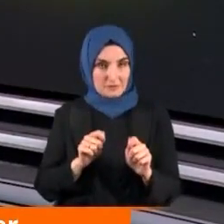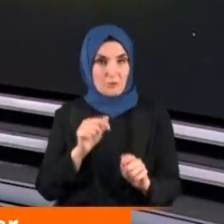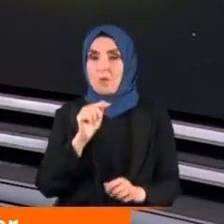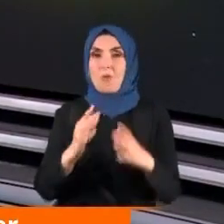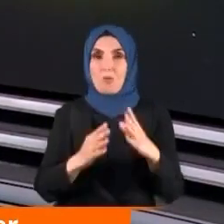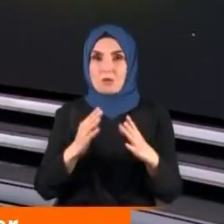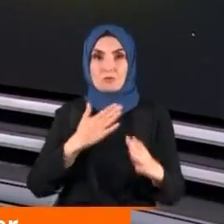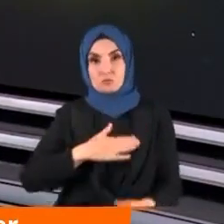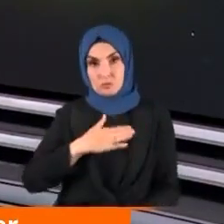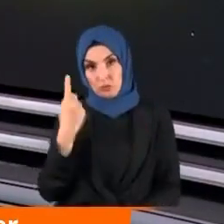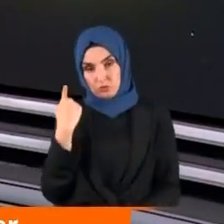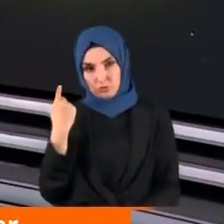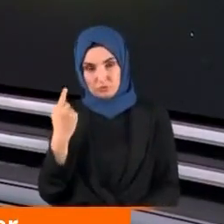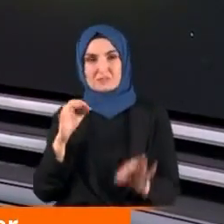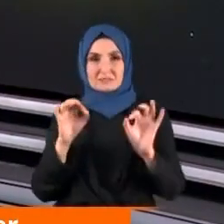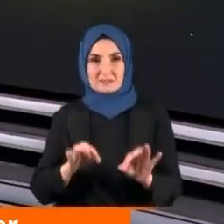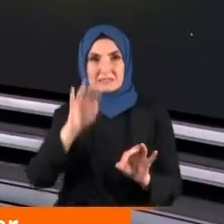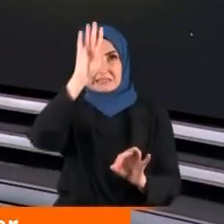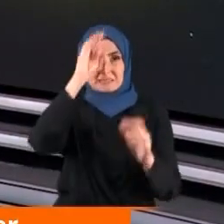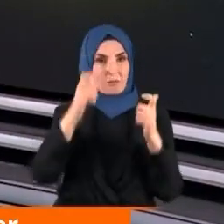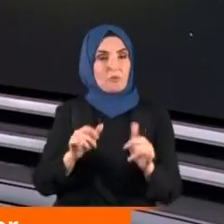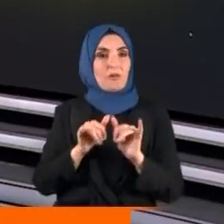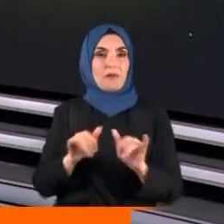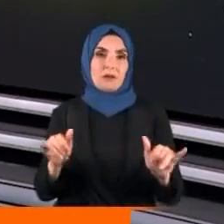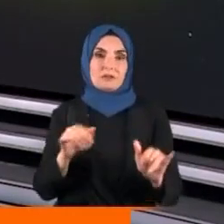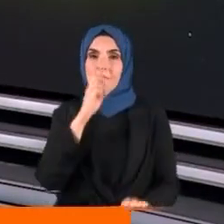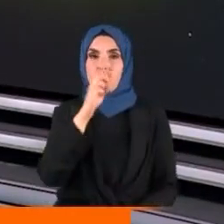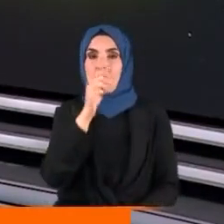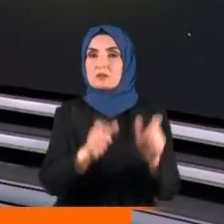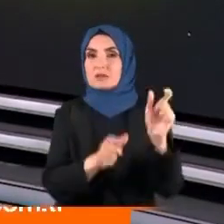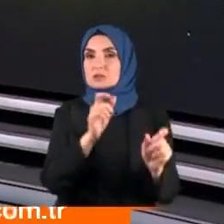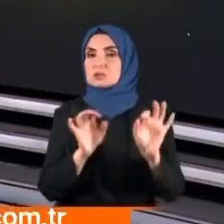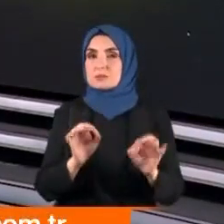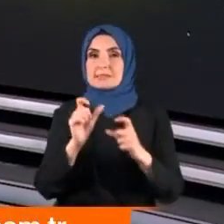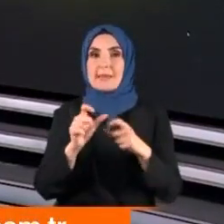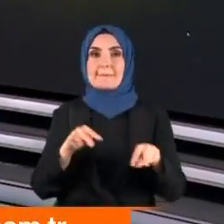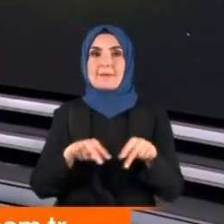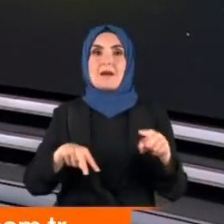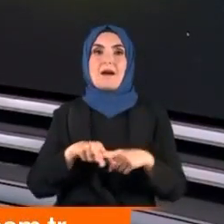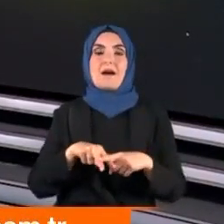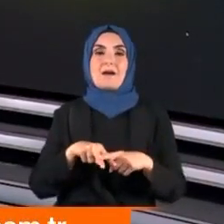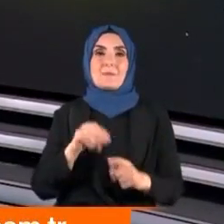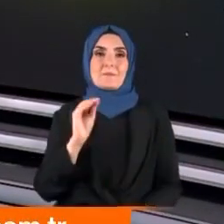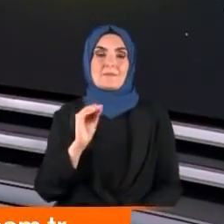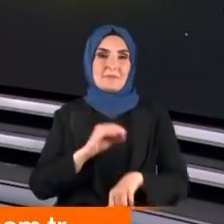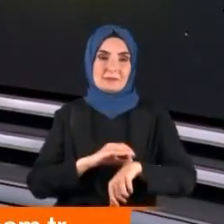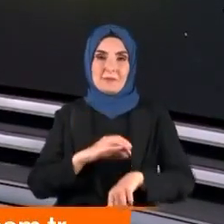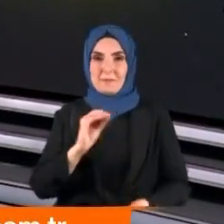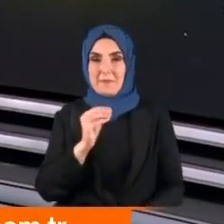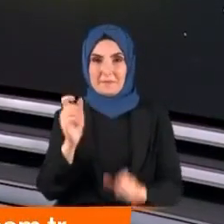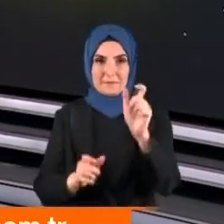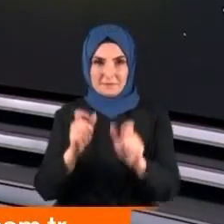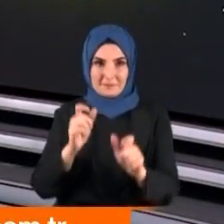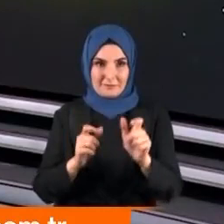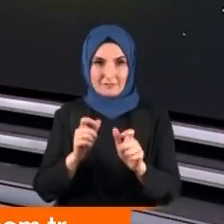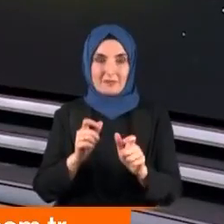Aynı olay bu kez İstanbul'da yaşandı. Dolandırıcılar şimdi de SMA'lı bebeklerin hastalıklarını kendi kirli oyunlarına alet ediyor.